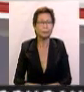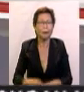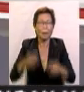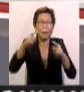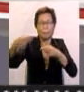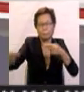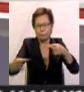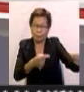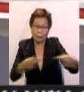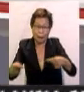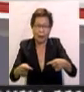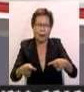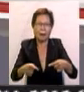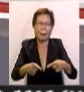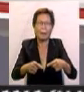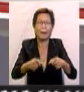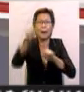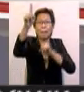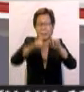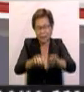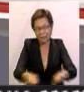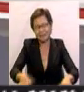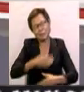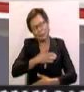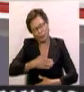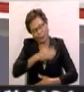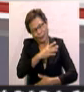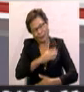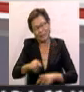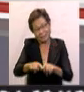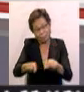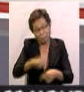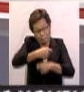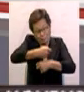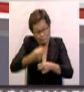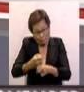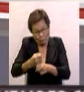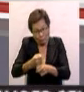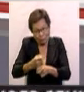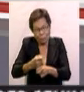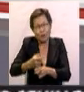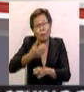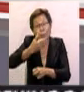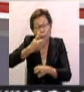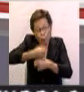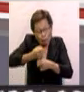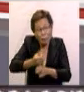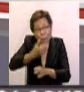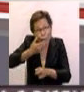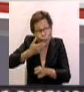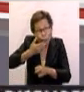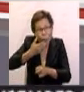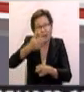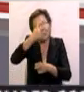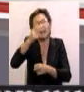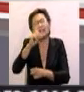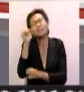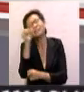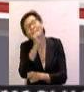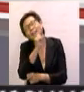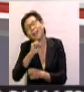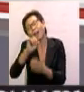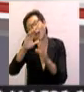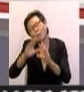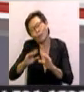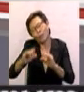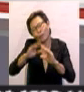Pertandingan Bintang Kecil bukan sekadar menghibur, malah sebagai platform membentuk jati diri generasi muda kerana dalam nyanyian ada